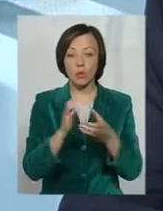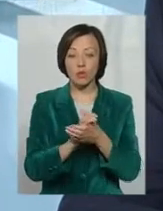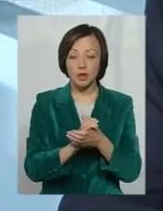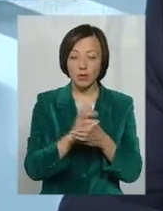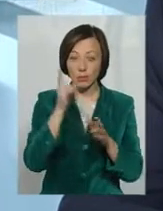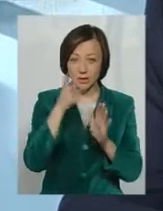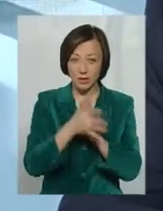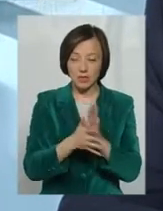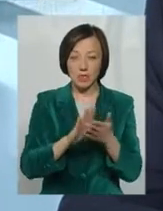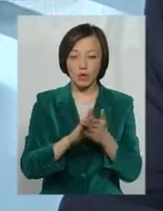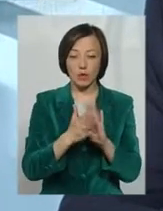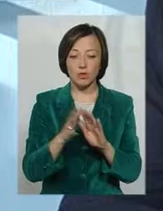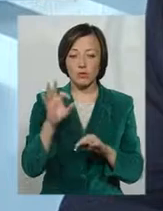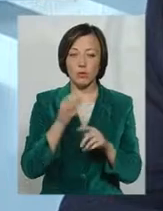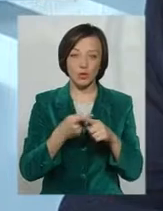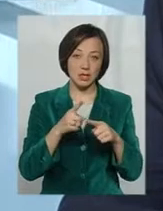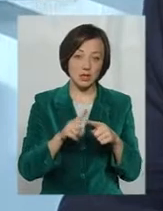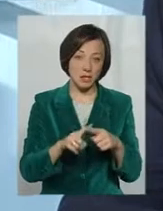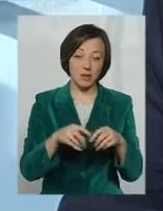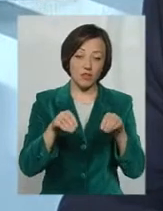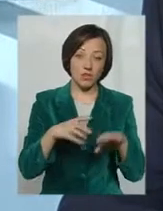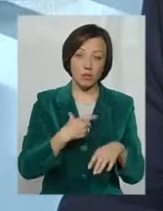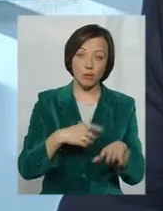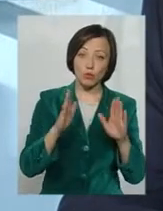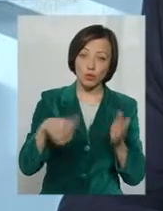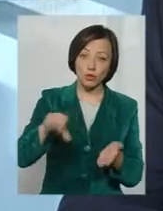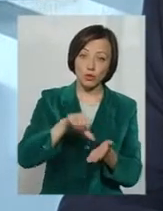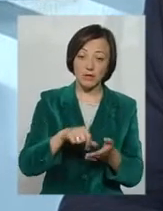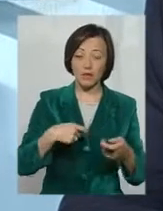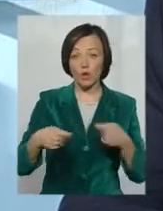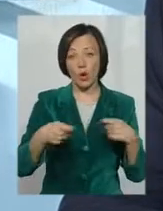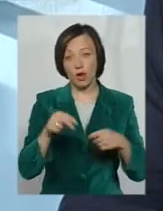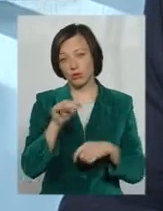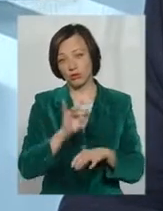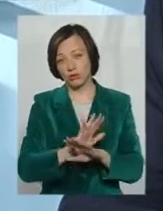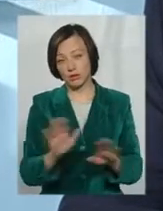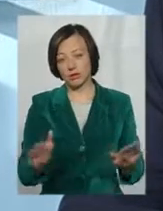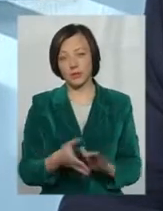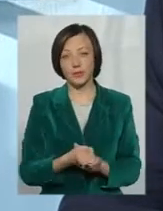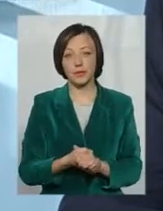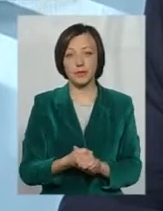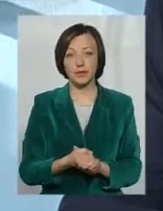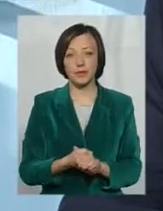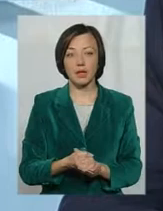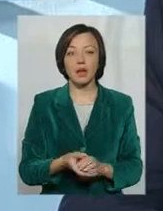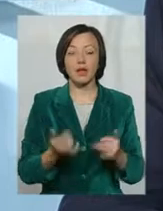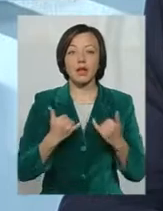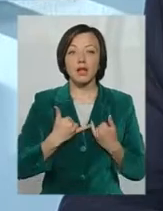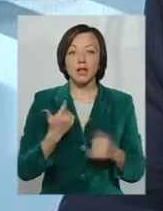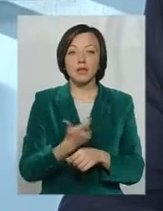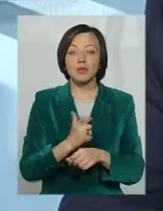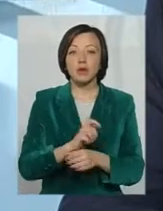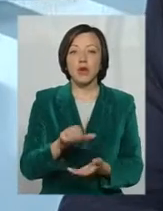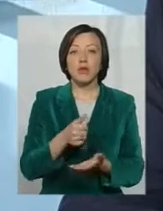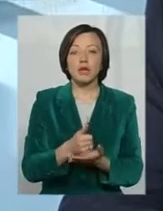познайомитися з ситуацією навколо даного активу і вирішити для себе, чи будете ви приймати участь у торгах чи ні. Таким чином, для нас найбільш головне –